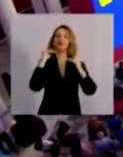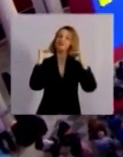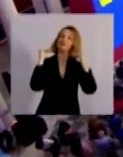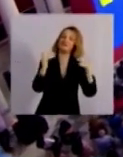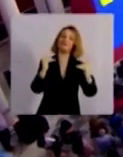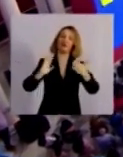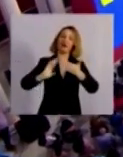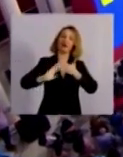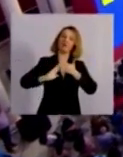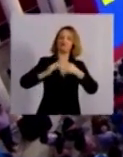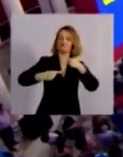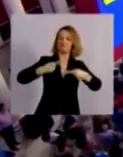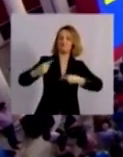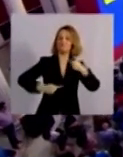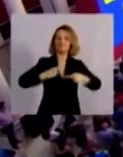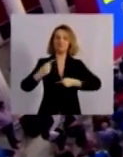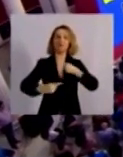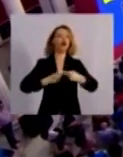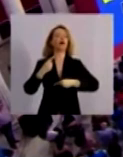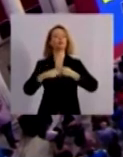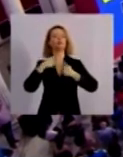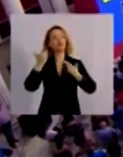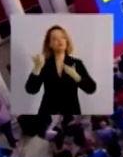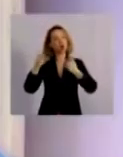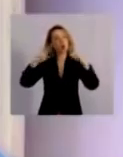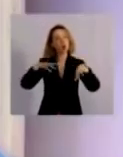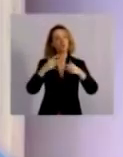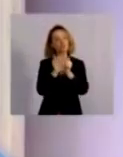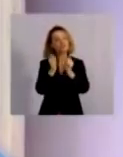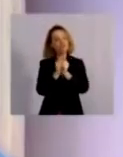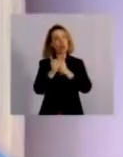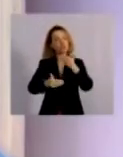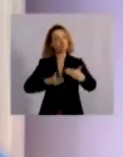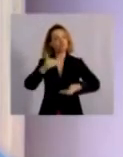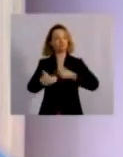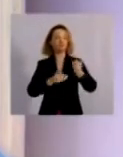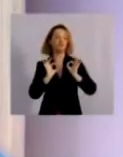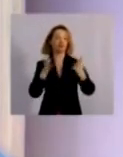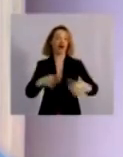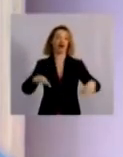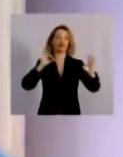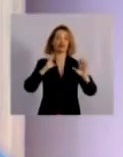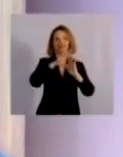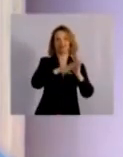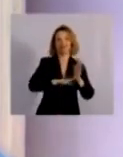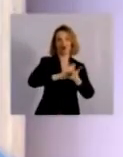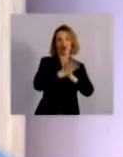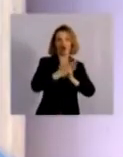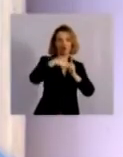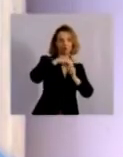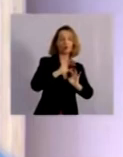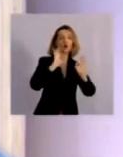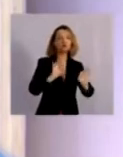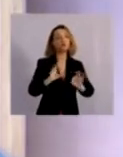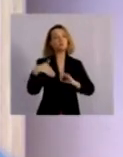μετά μαζί τη ζωή τους. Γιατί με όχημα του Εράσμους, νέες και οι νέοι